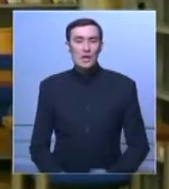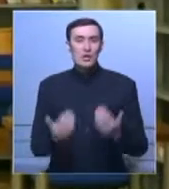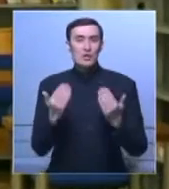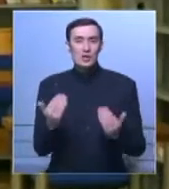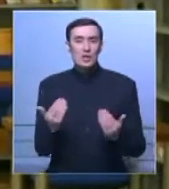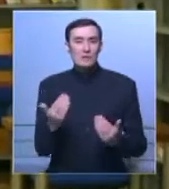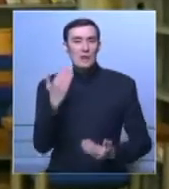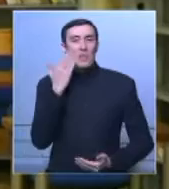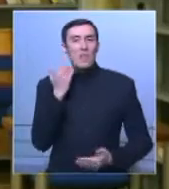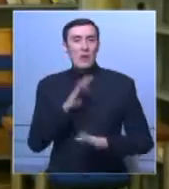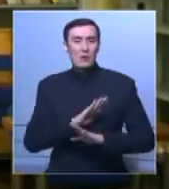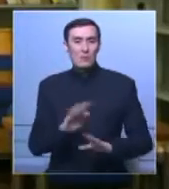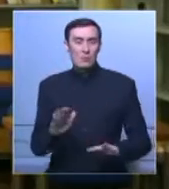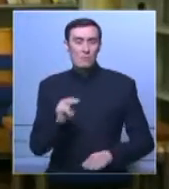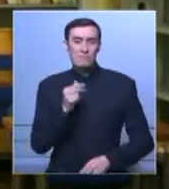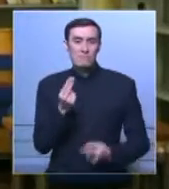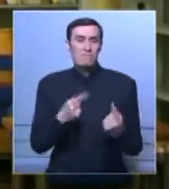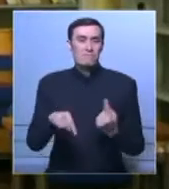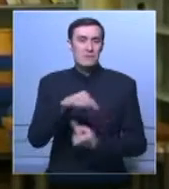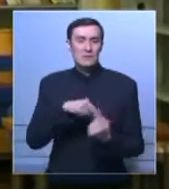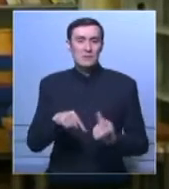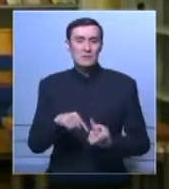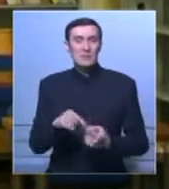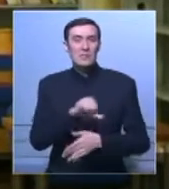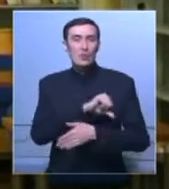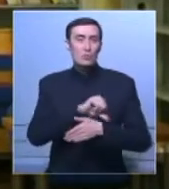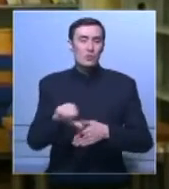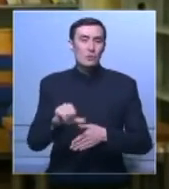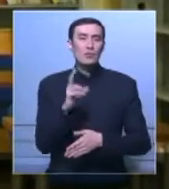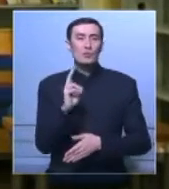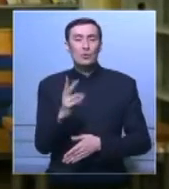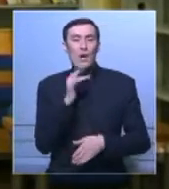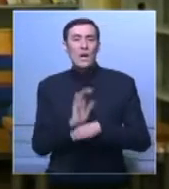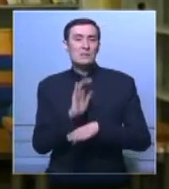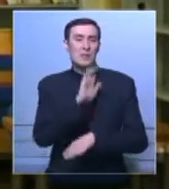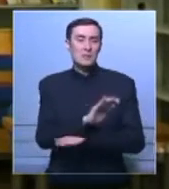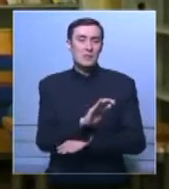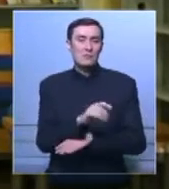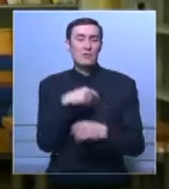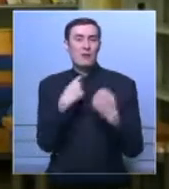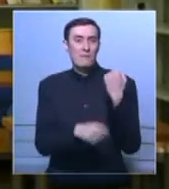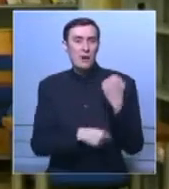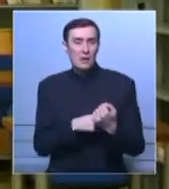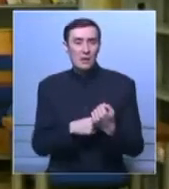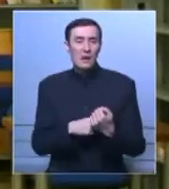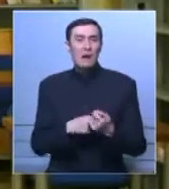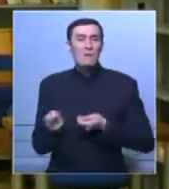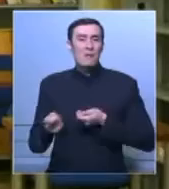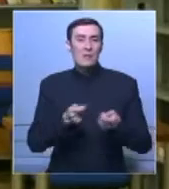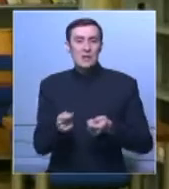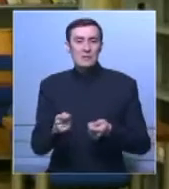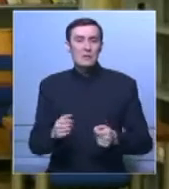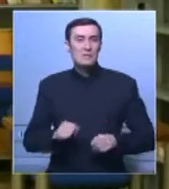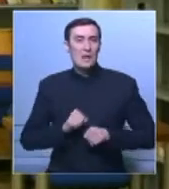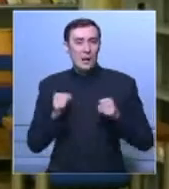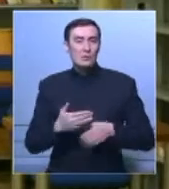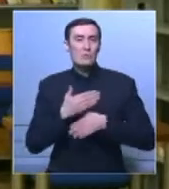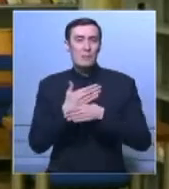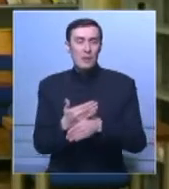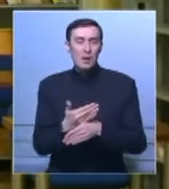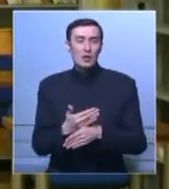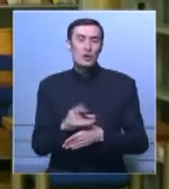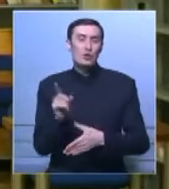Сейчас нелегко вести бизнес, как на внутреннем рынке, так и тем, кто экспортирует продукцию. Власти делают все возможное,